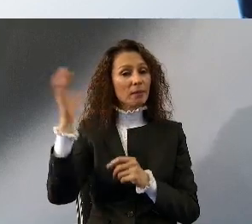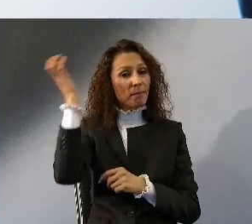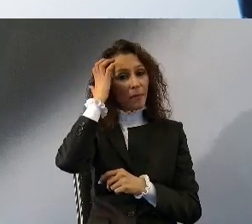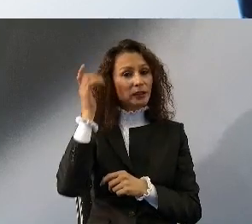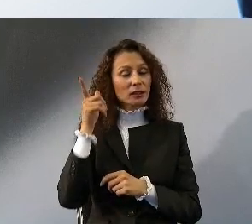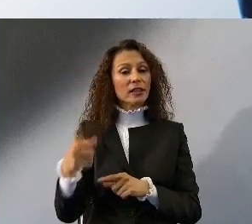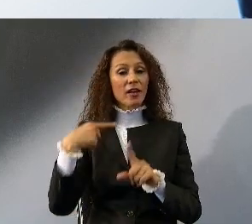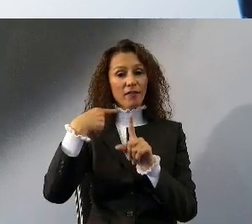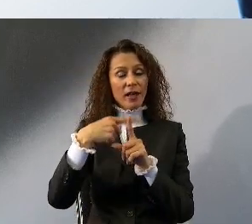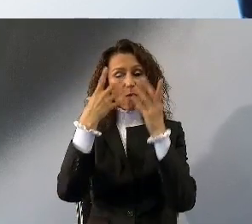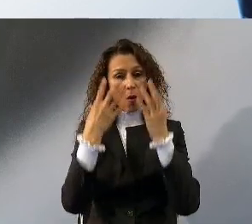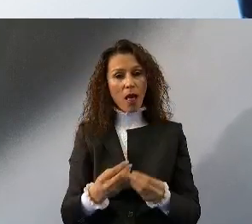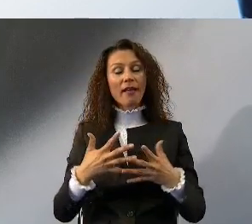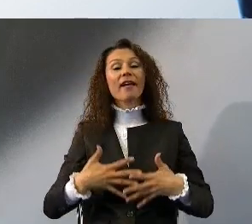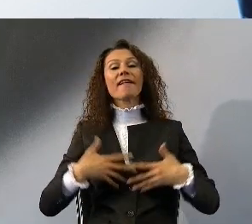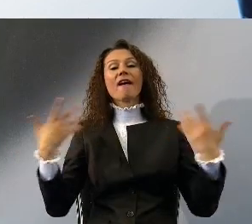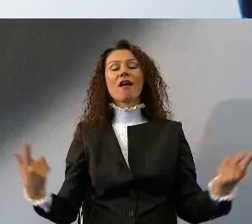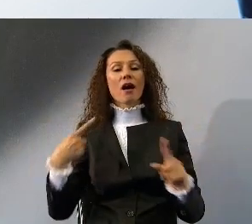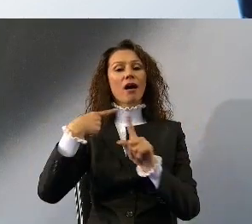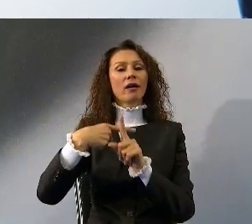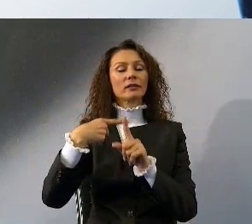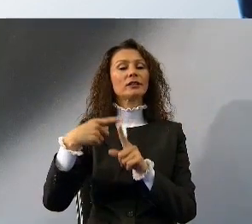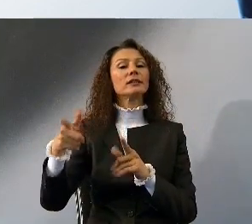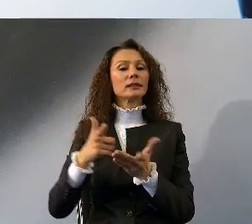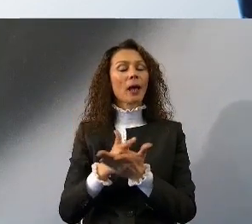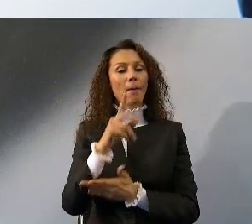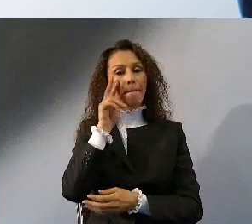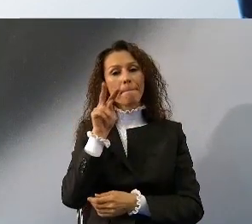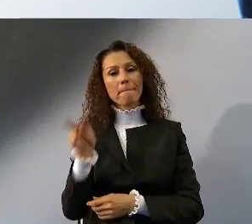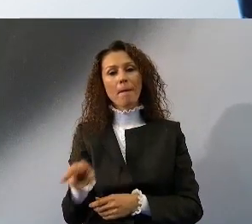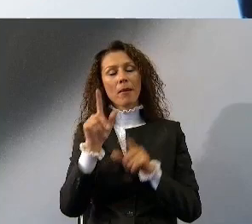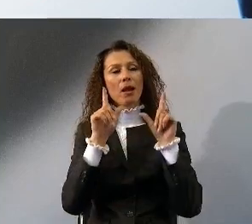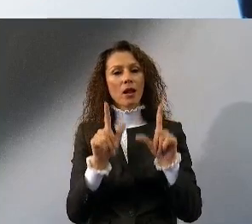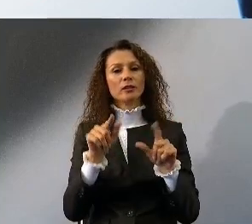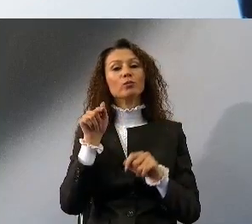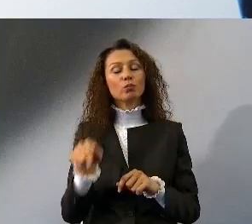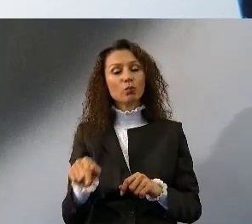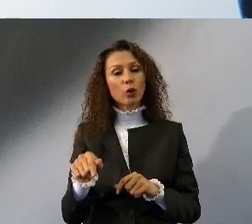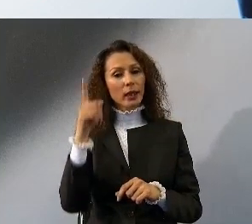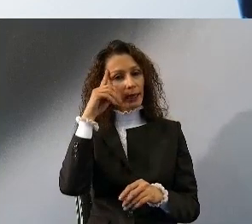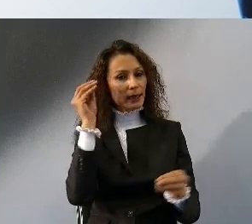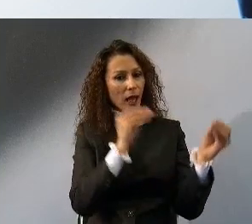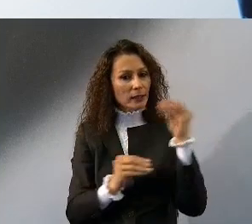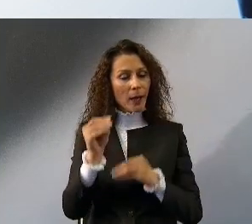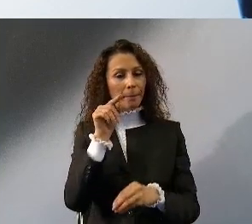verimli de dahil eden refah artışı temelli bir tarıma bakmak lazım. Ve bu tasarımdan bu tasarıma